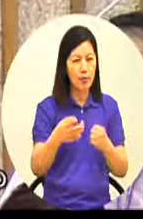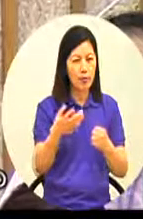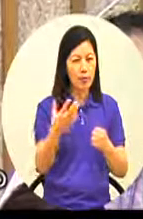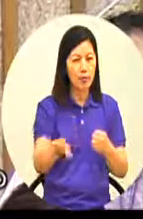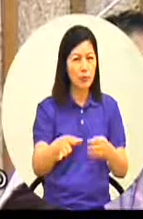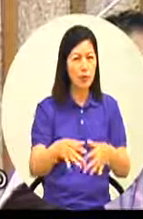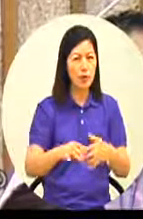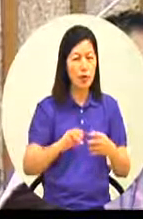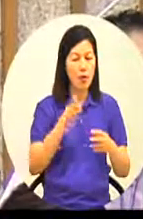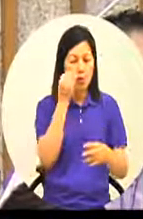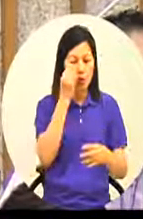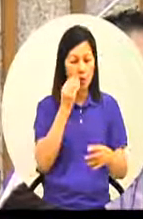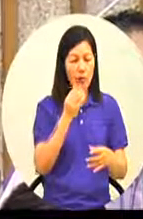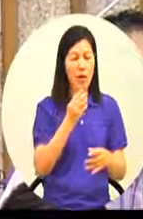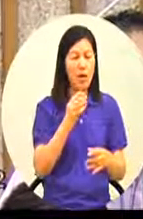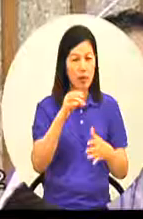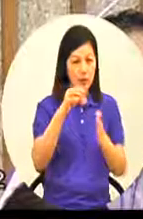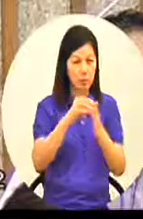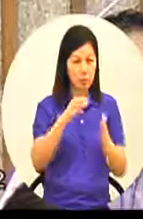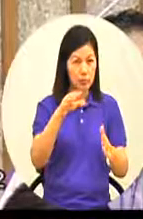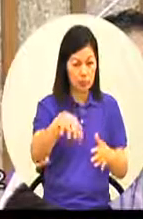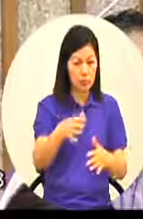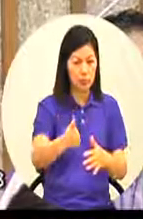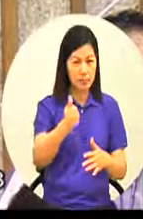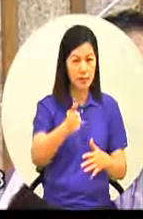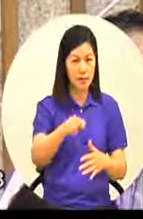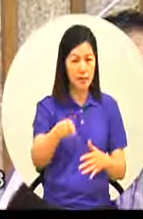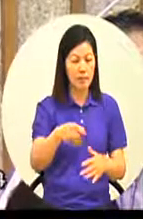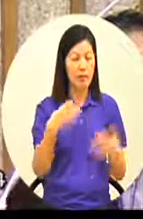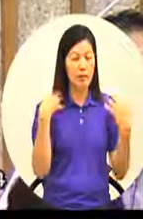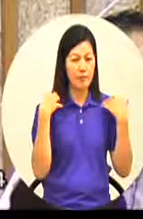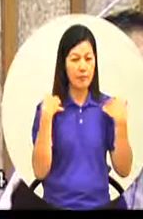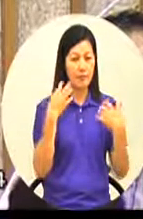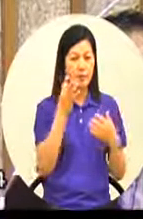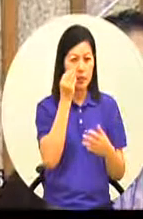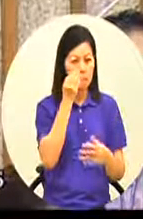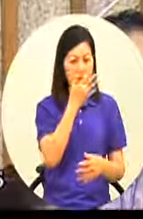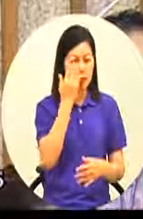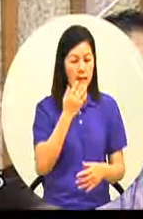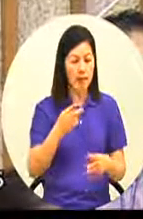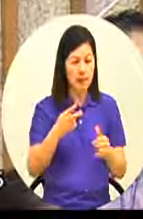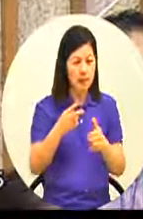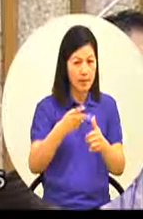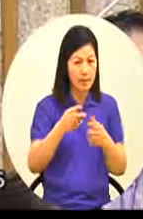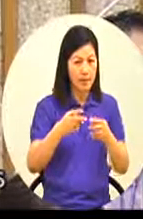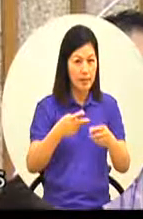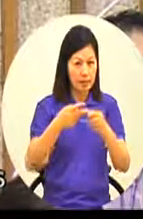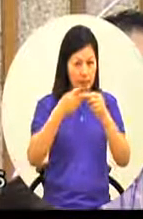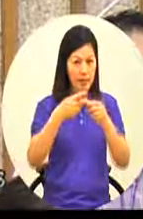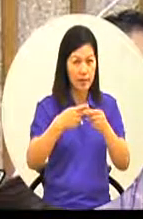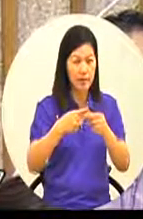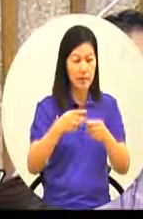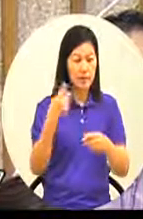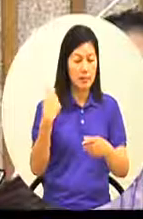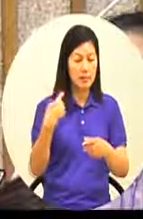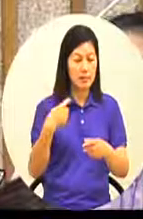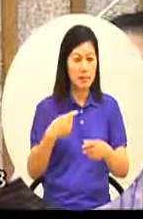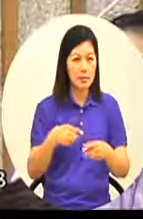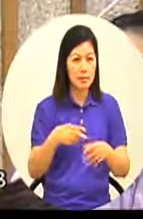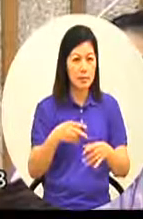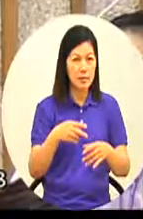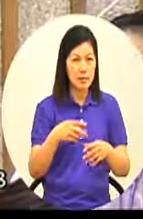局长，因为他负责这个观光的部分。那第二名比较多的是我们教育局的范局长。那第